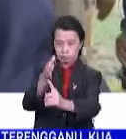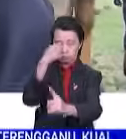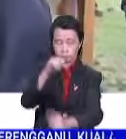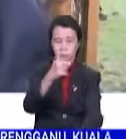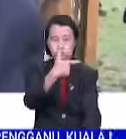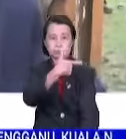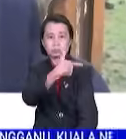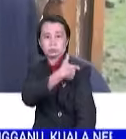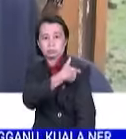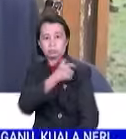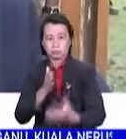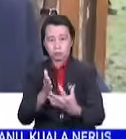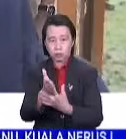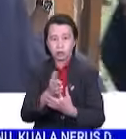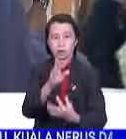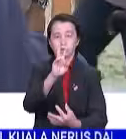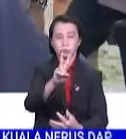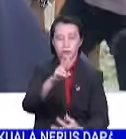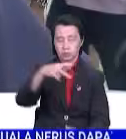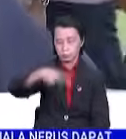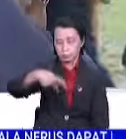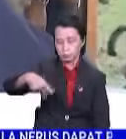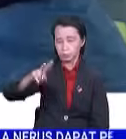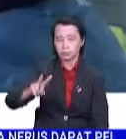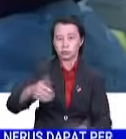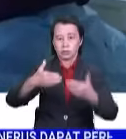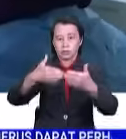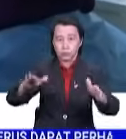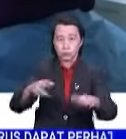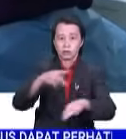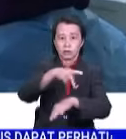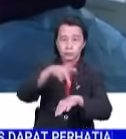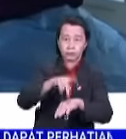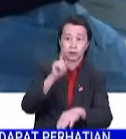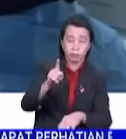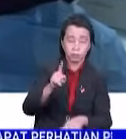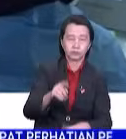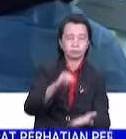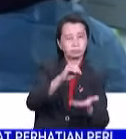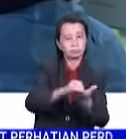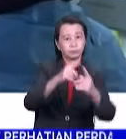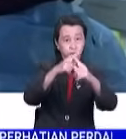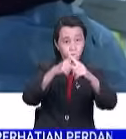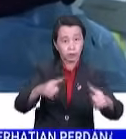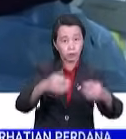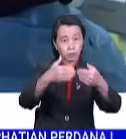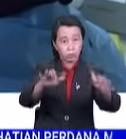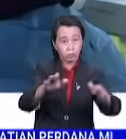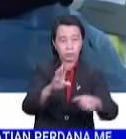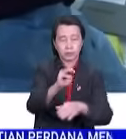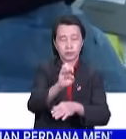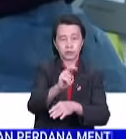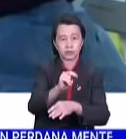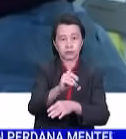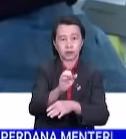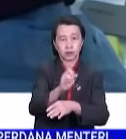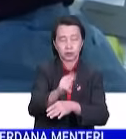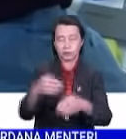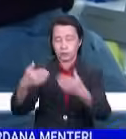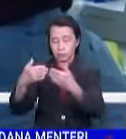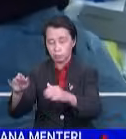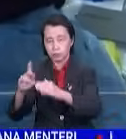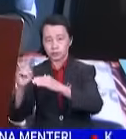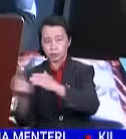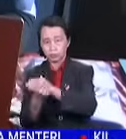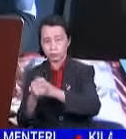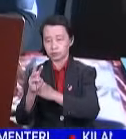divaksinasi menurut Zulkifli yang dibuka di Pulau itu yaitu di dewan tubuh ke mentada dan dewan cerita